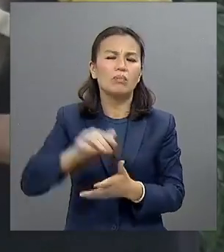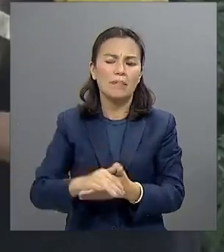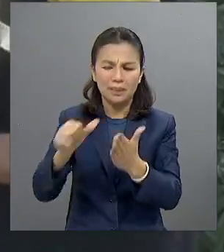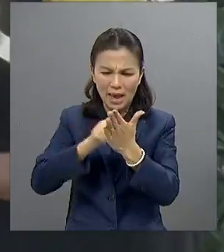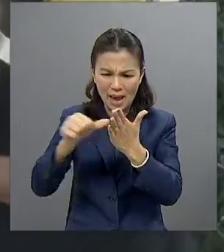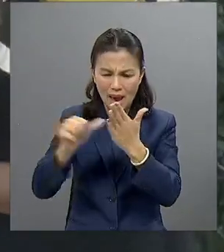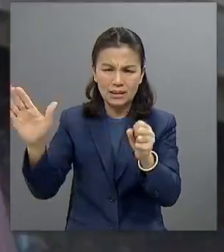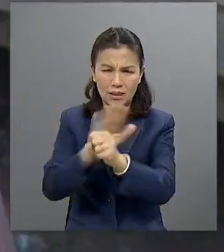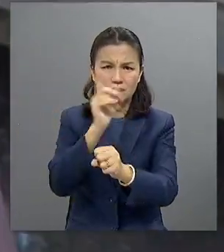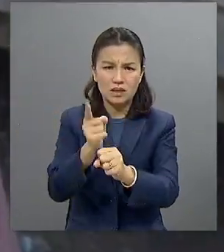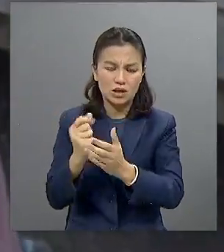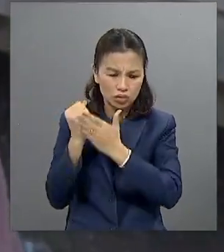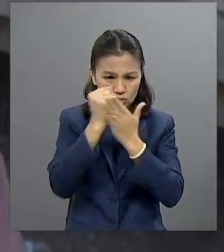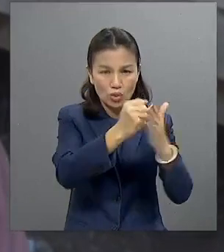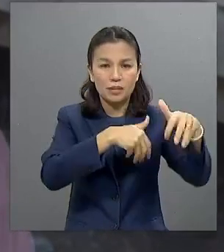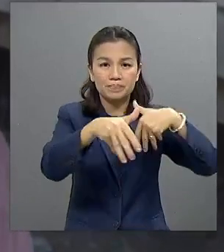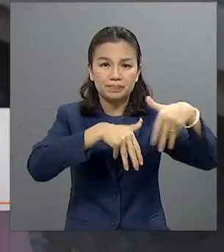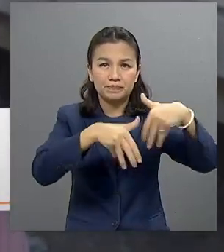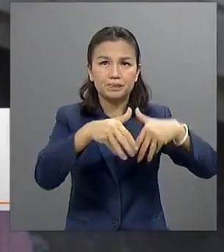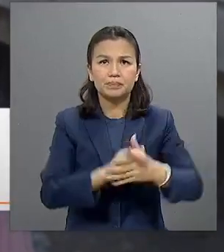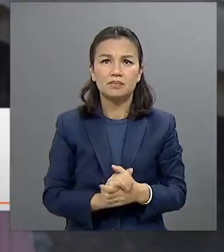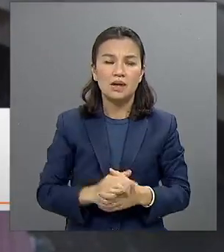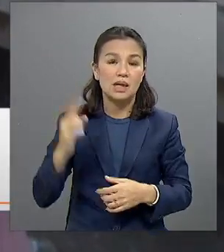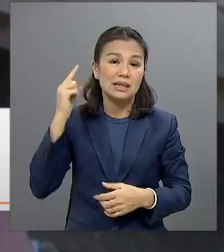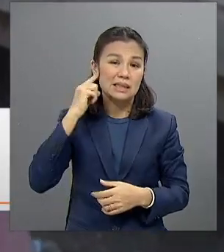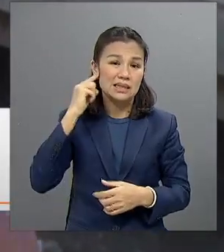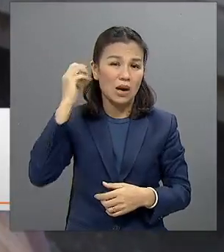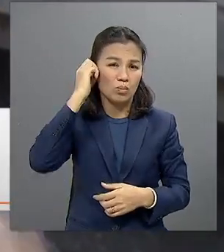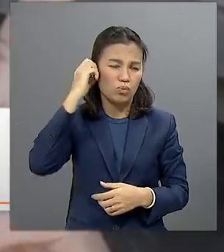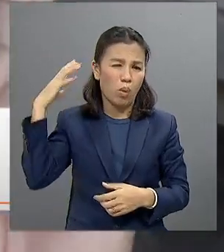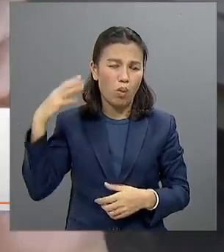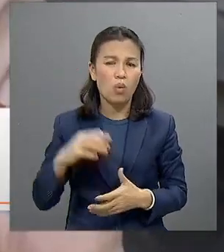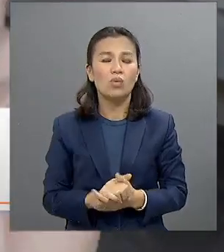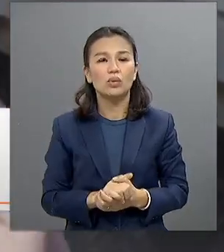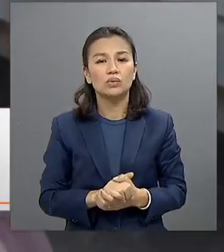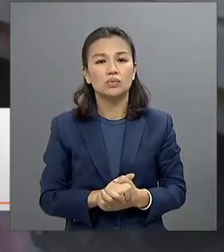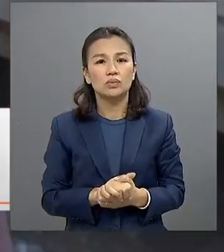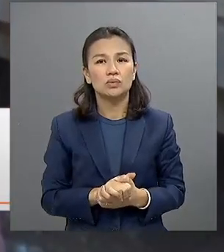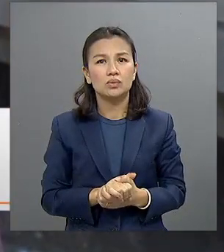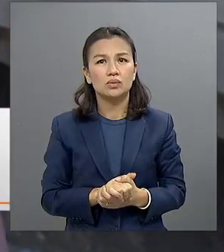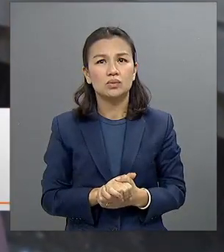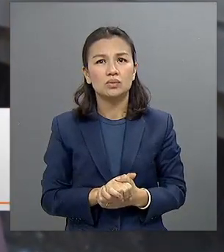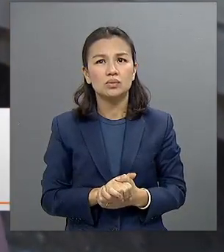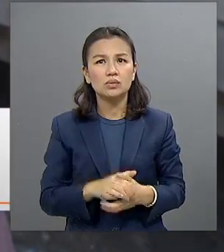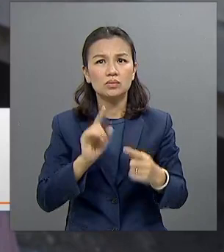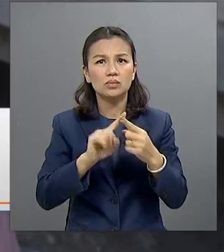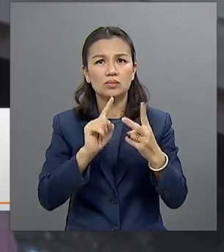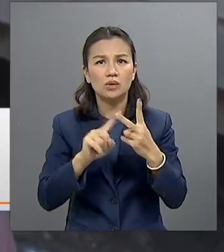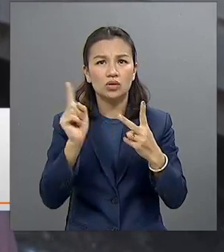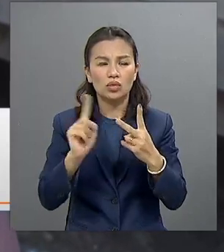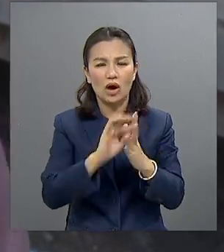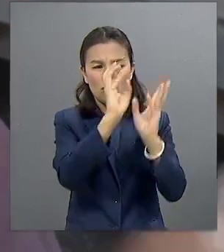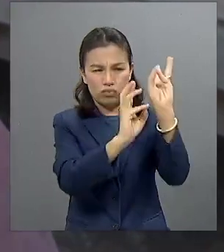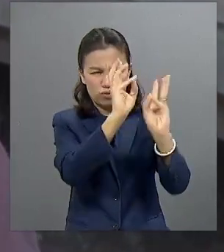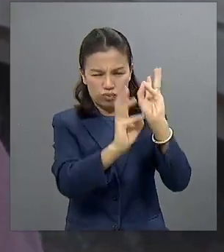ค่ะ เสียงดังแล้วก็ที่หลักๆอ่ะเนาะก็เป็นฝุ่นละอองก็เสียงดังแ